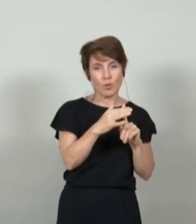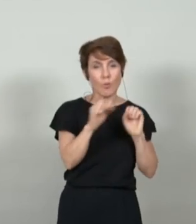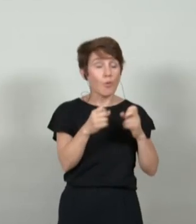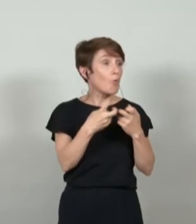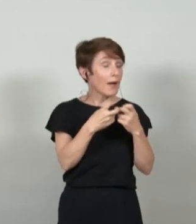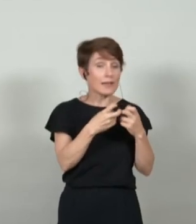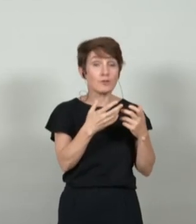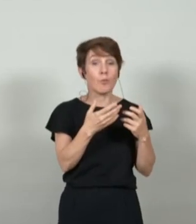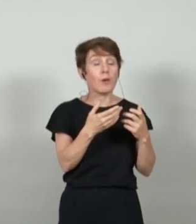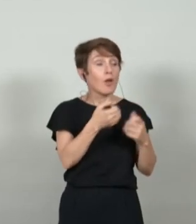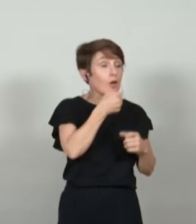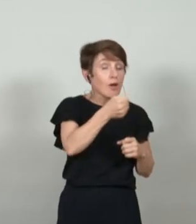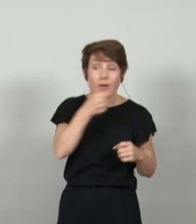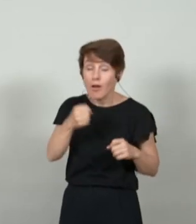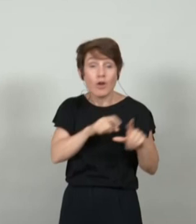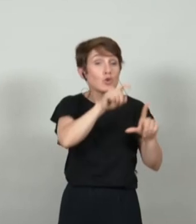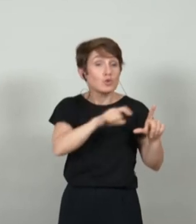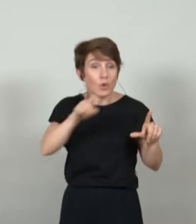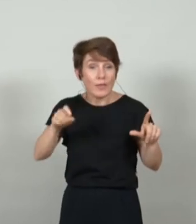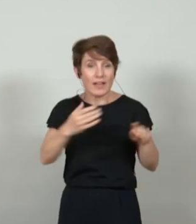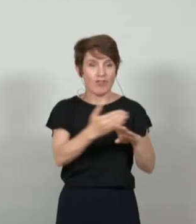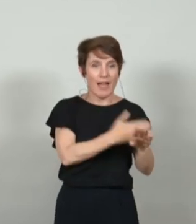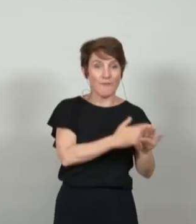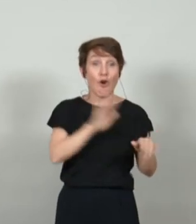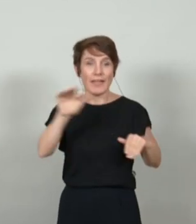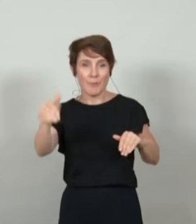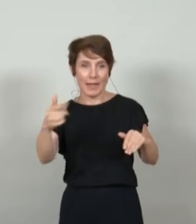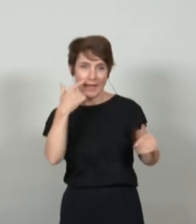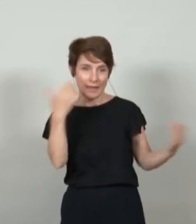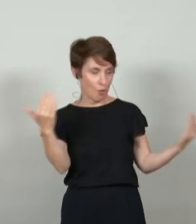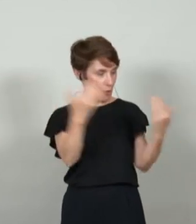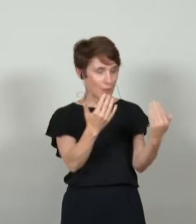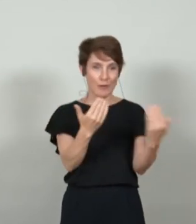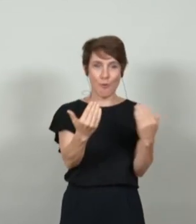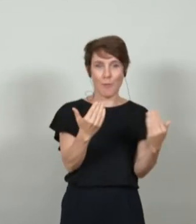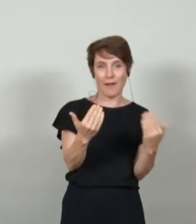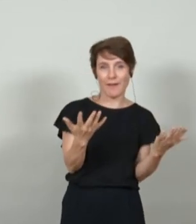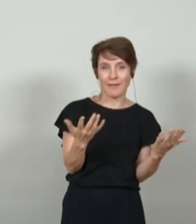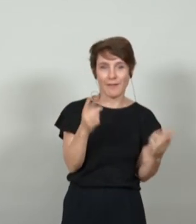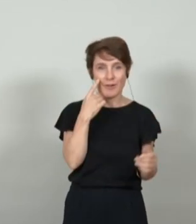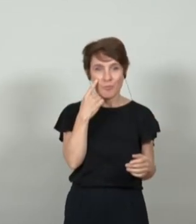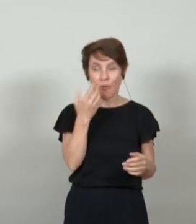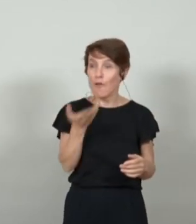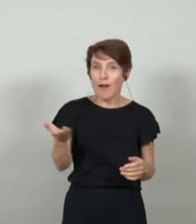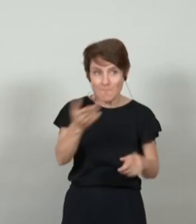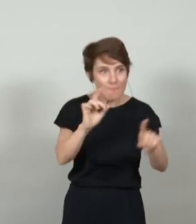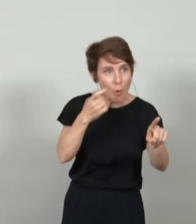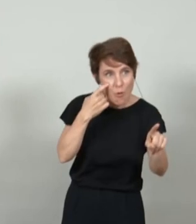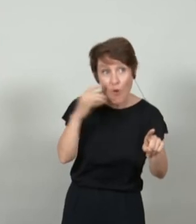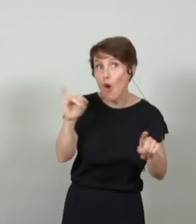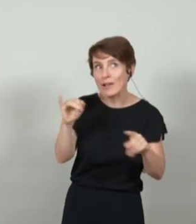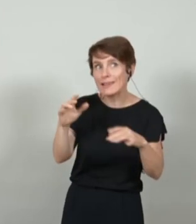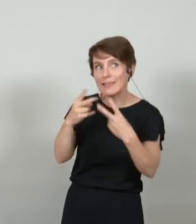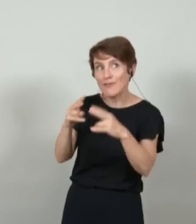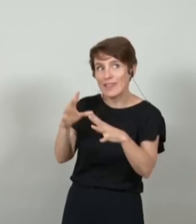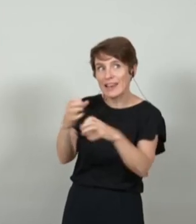avant et après l'année capitale verte le pourcentage de personnes qui savent quelle est la ville gagnante capitale verte européenne dans la ville